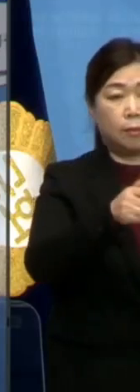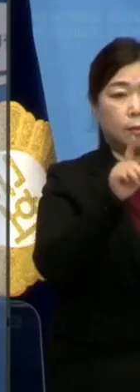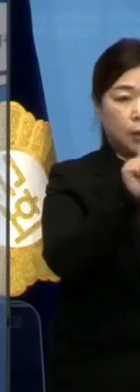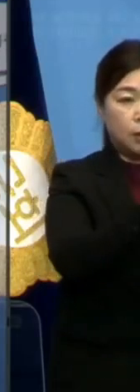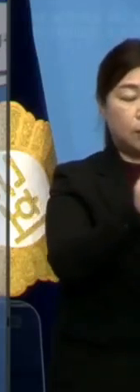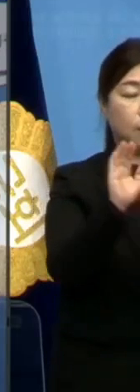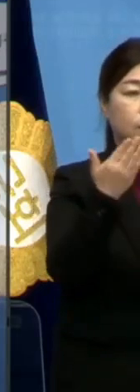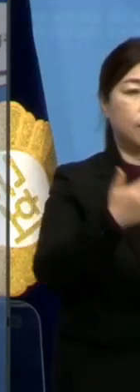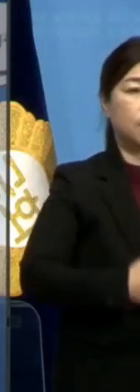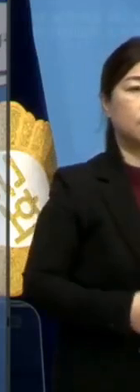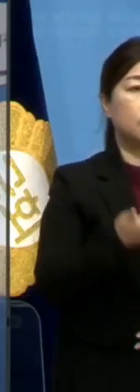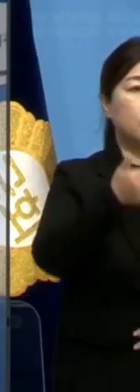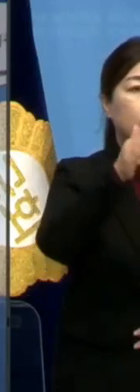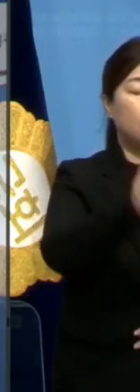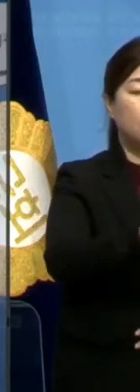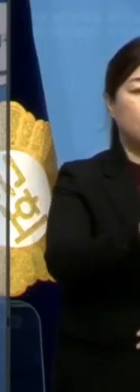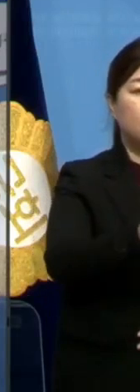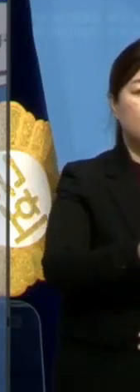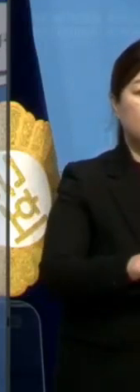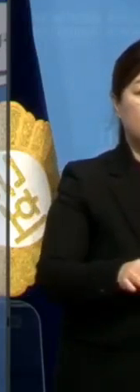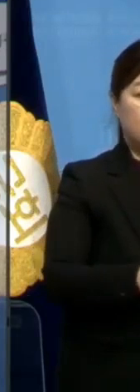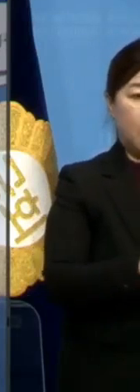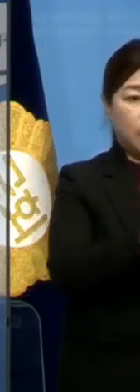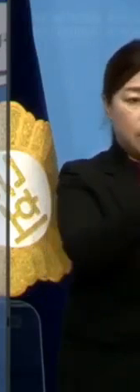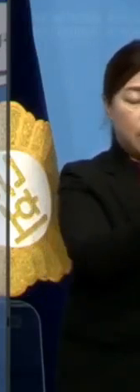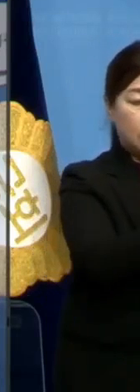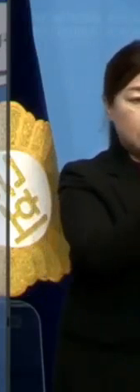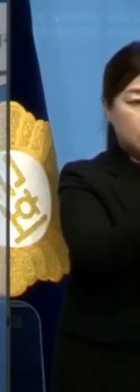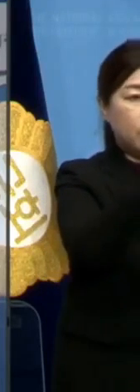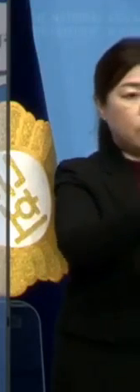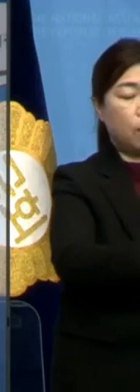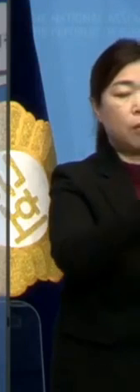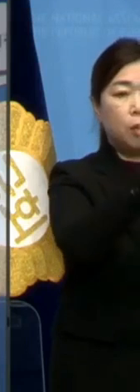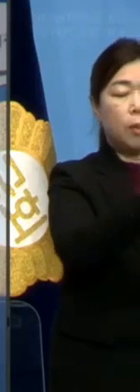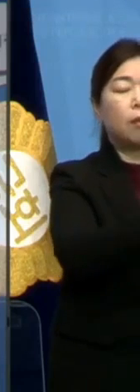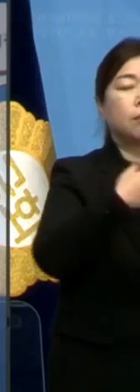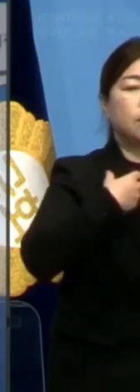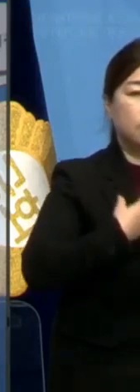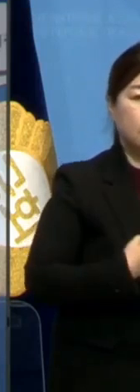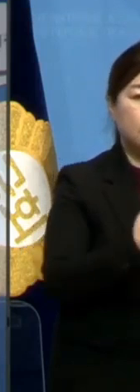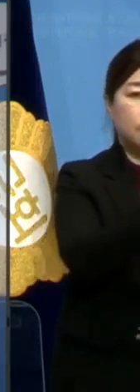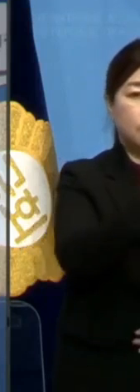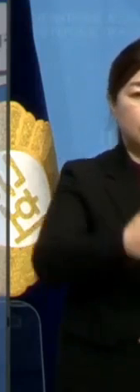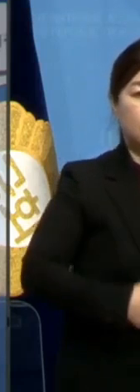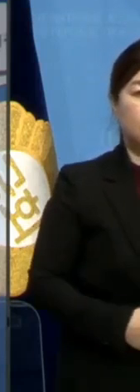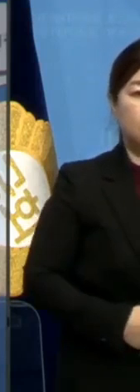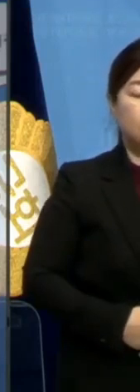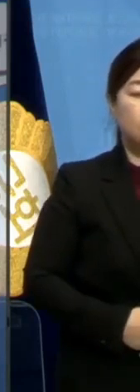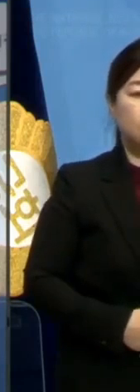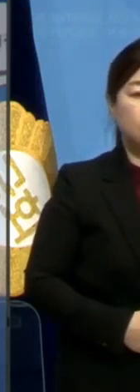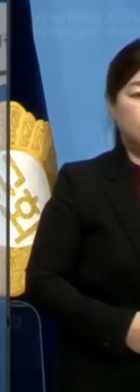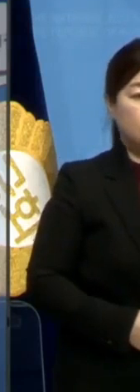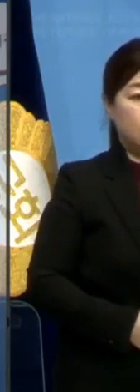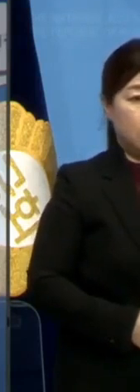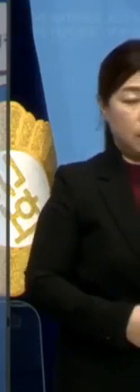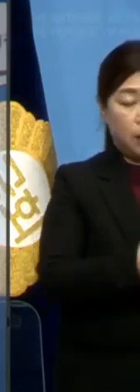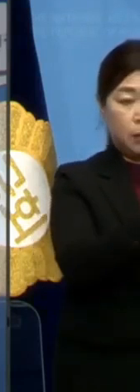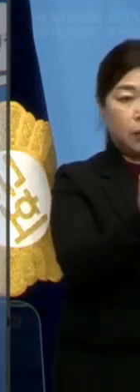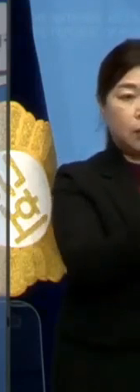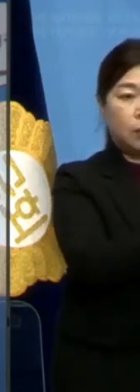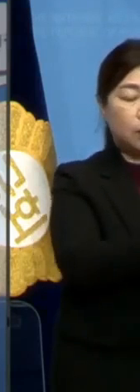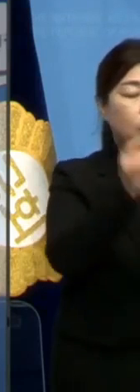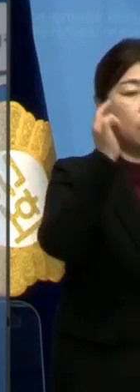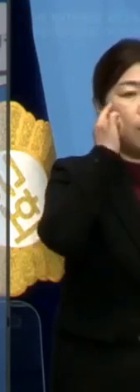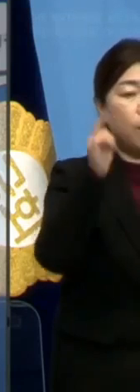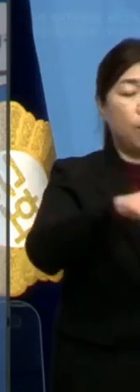합니다. 그런데 제1야당의 행태를 보면 실망스럽습니다. 제1야당은